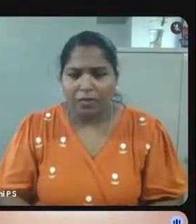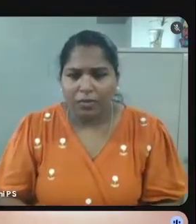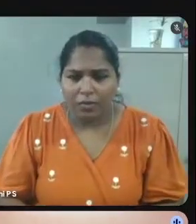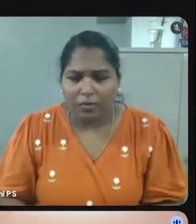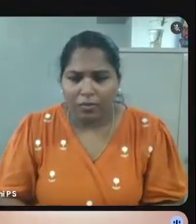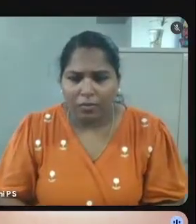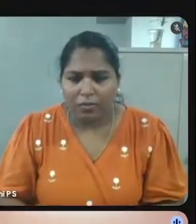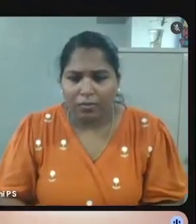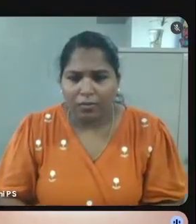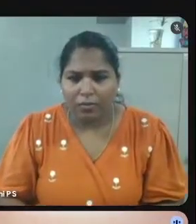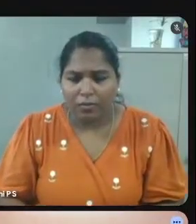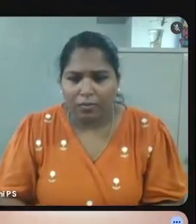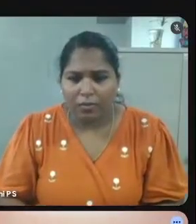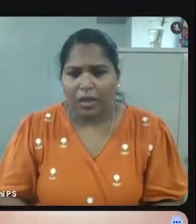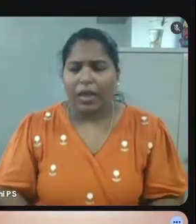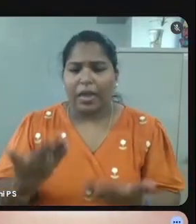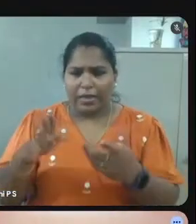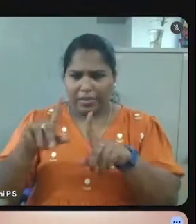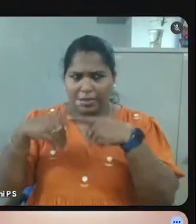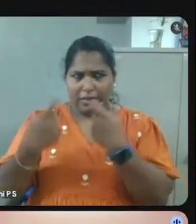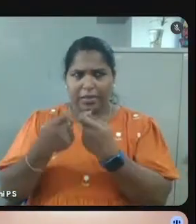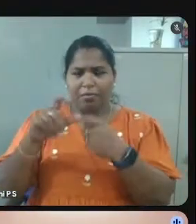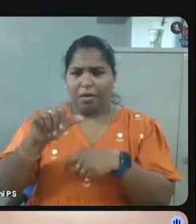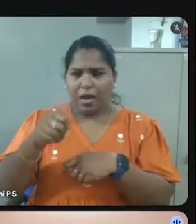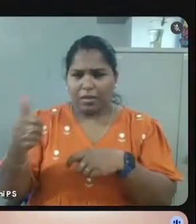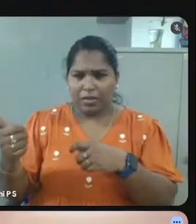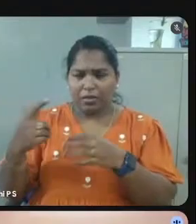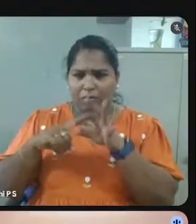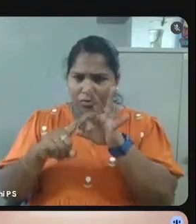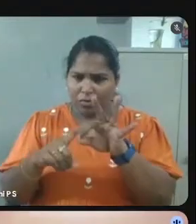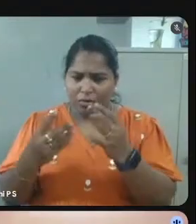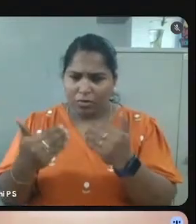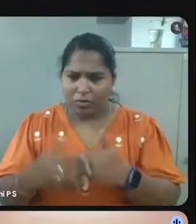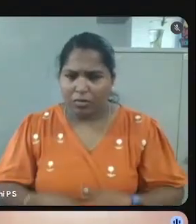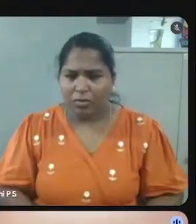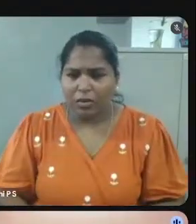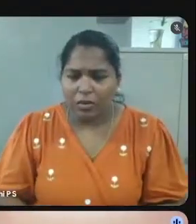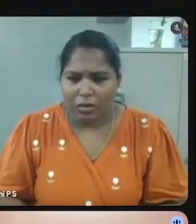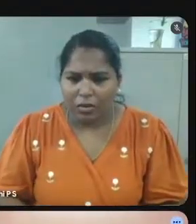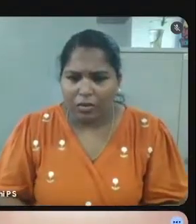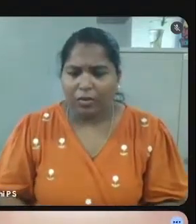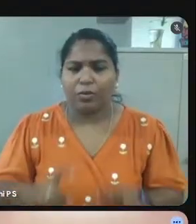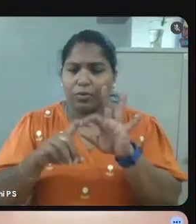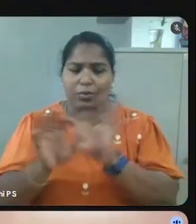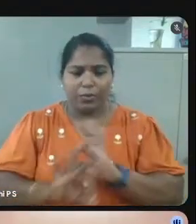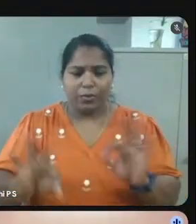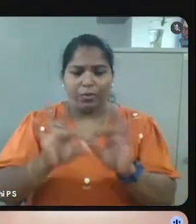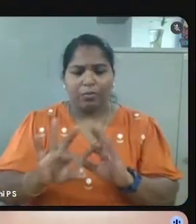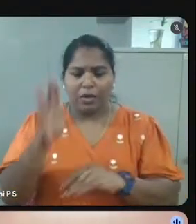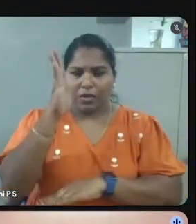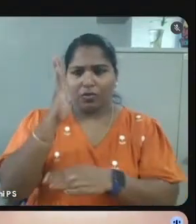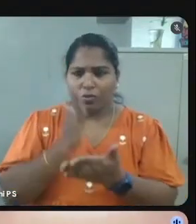ഓഡിയൻസിന്റെ ഭാഗത്ത് നിന്ന് എന്തെങ്കിലും ക്വസ്റ്റ്യൻസ് ഉണ്ടോ? ഇല്ലെങ്കിൽ നമുക്ക് സെഷൻ വൈൻഡ് അപ്പ് ചെയ്യാവുന്നതാണ്.